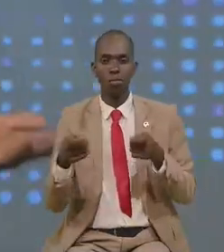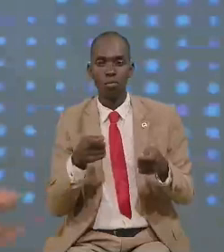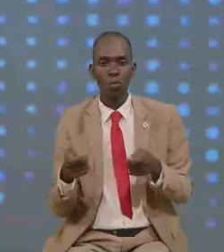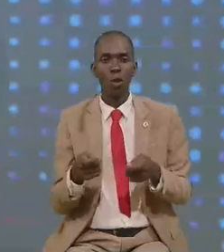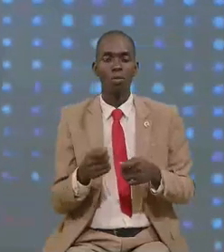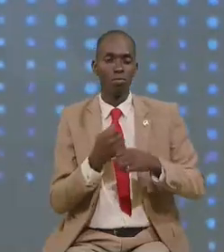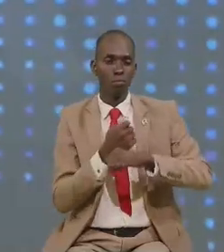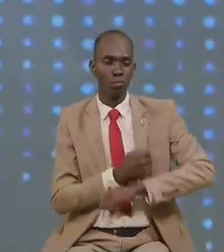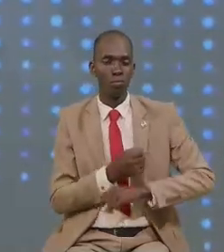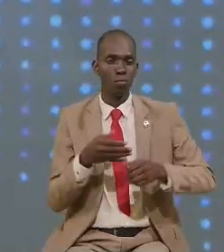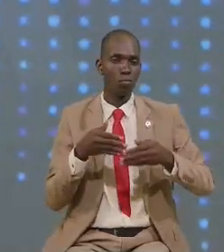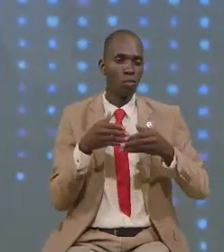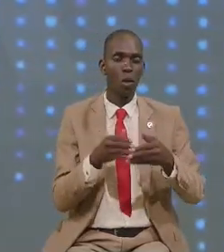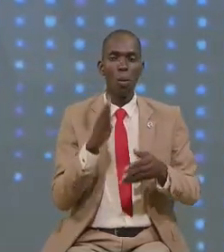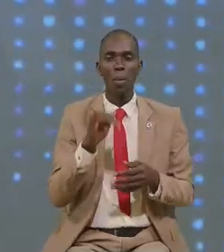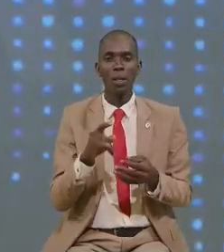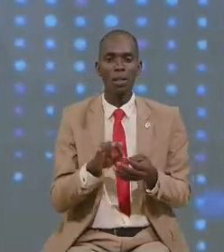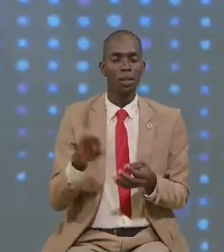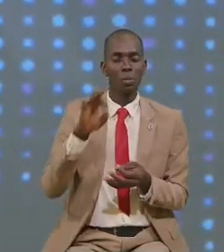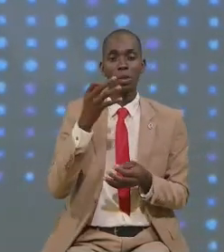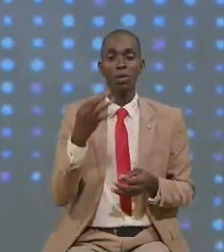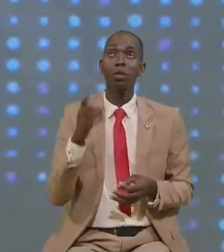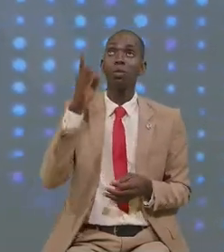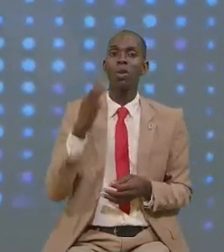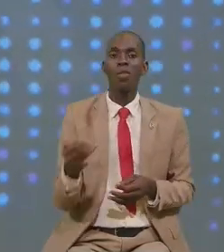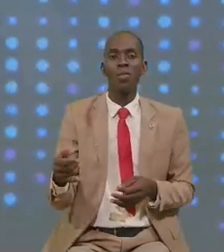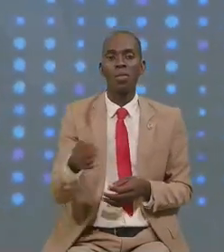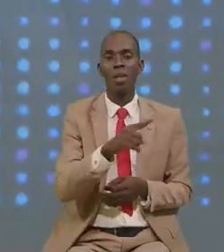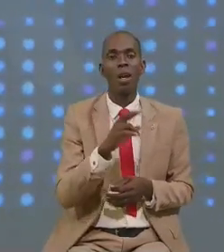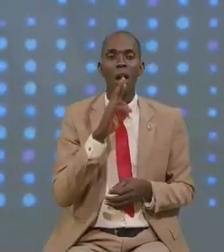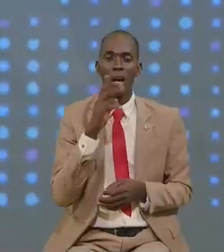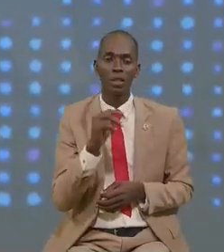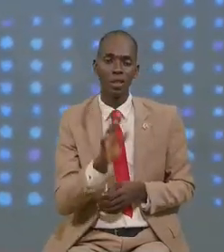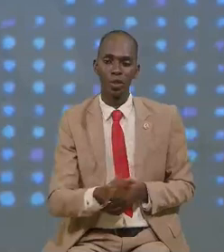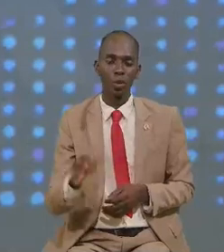guidés par l'Esprit de Dieu, ils sont enfants de Dieu.